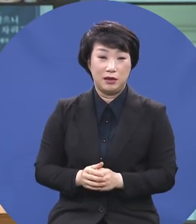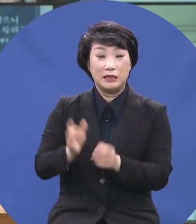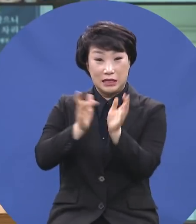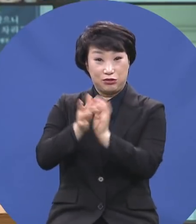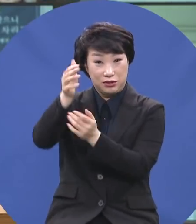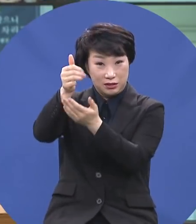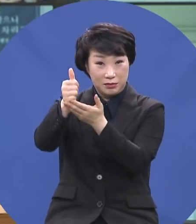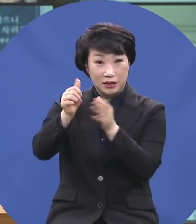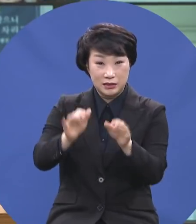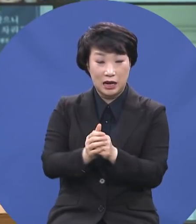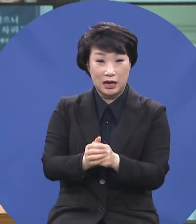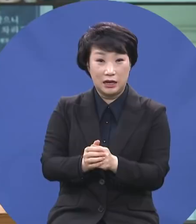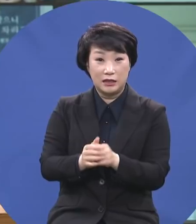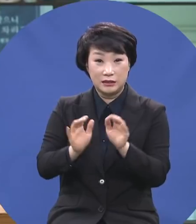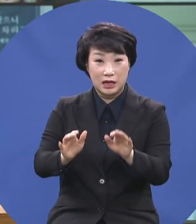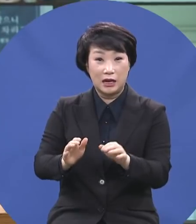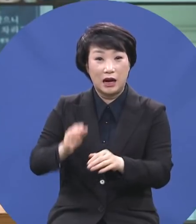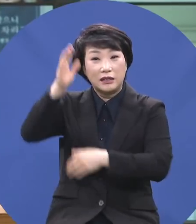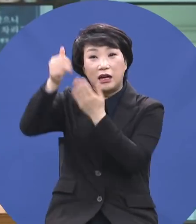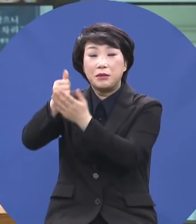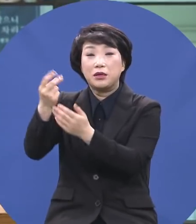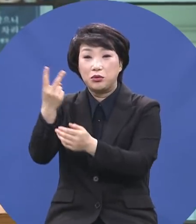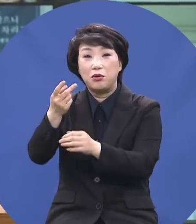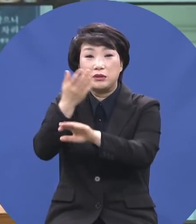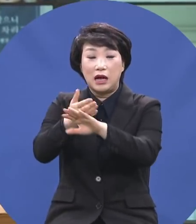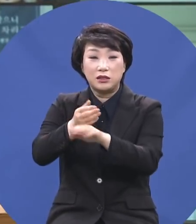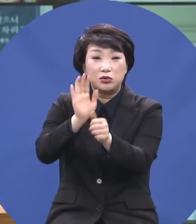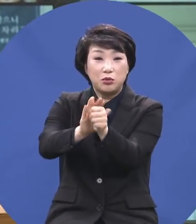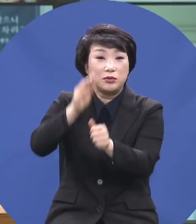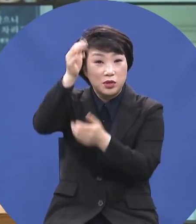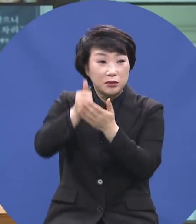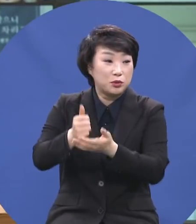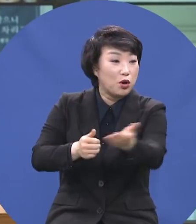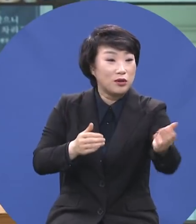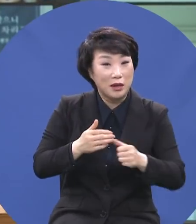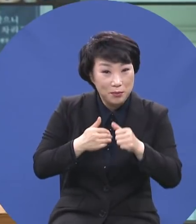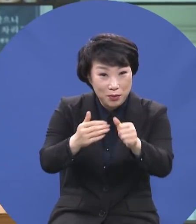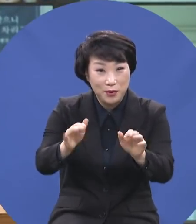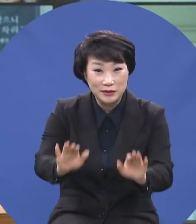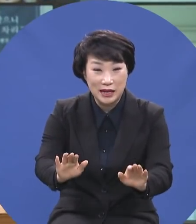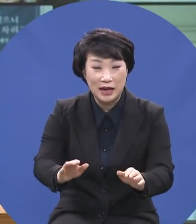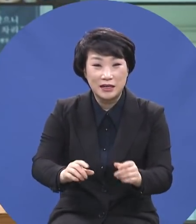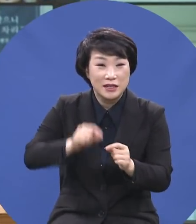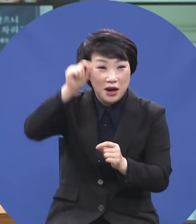그가 또 다른 보혜사를 너희에게 주사